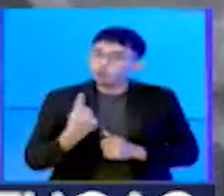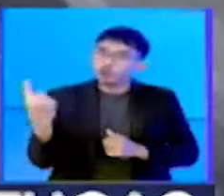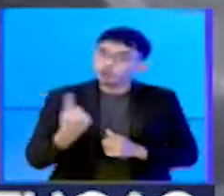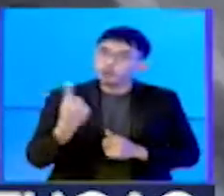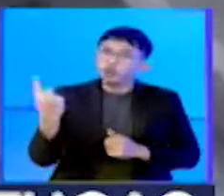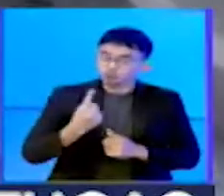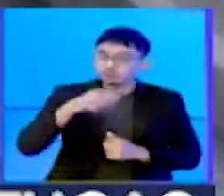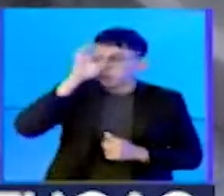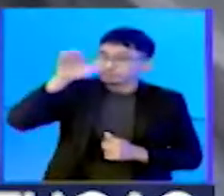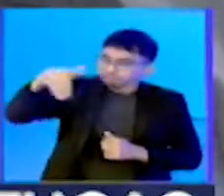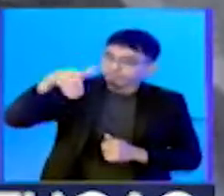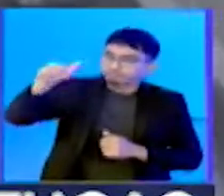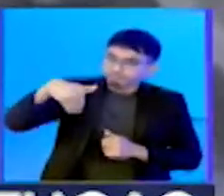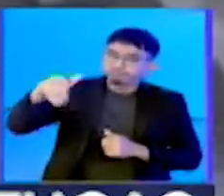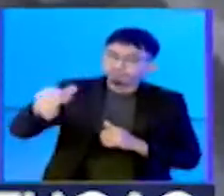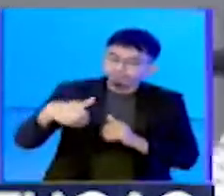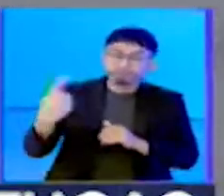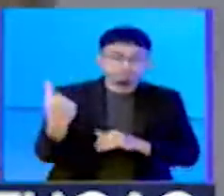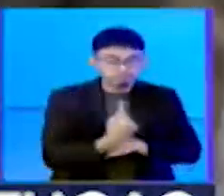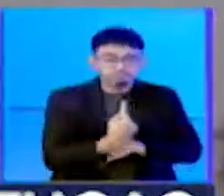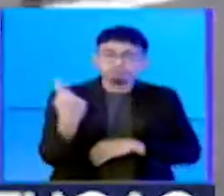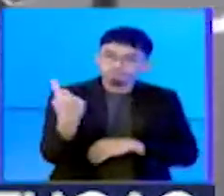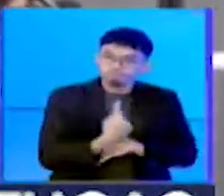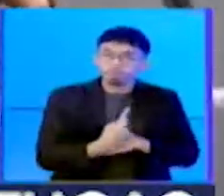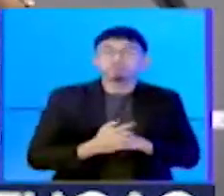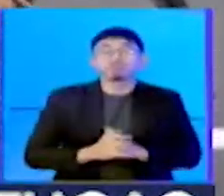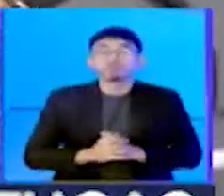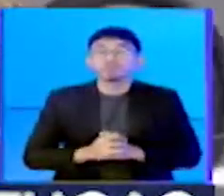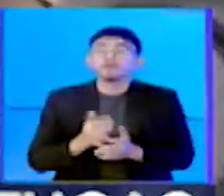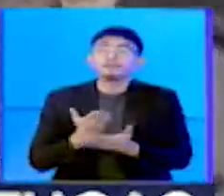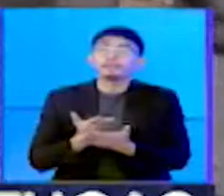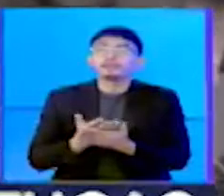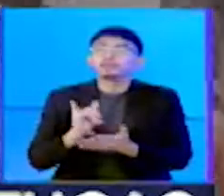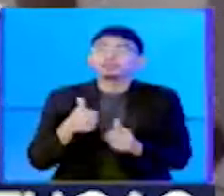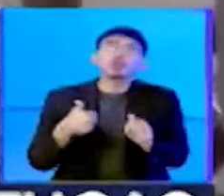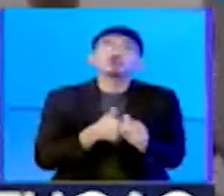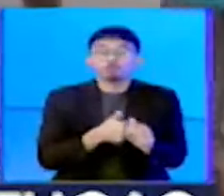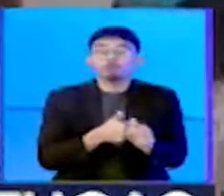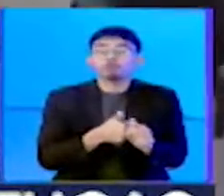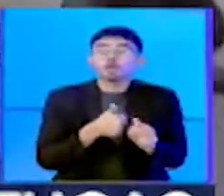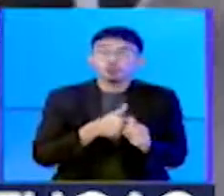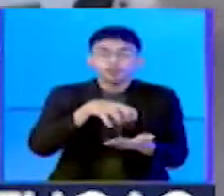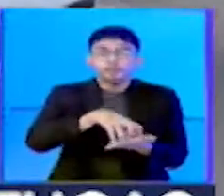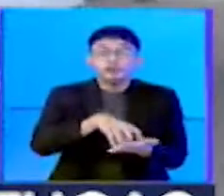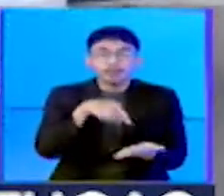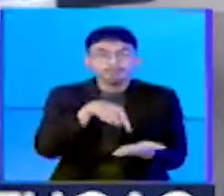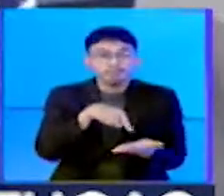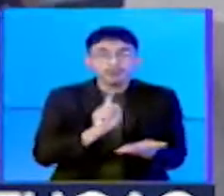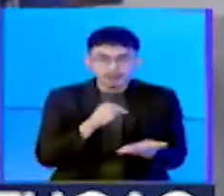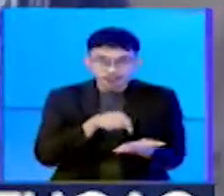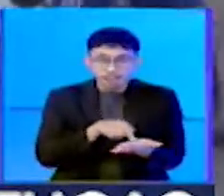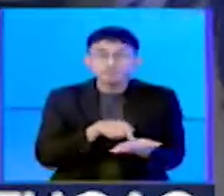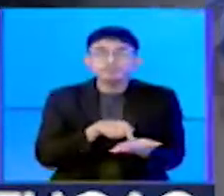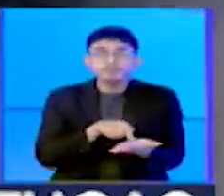Satpol PP menghentikan para pesepeda mereka diminta segera mengikuti arahan menuju lokasi yang ditentukan bukan